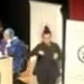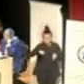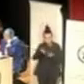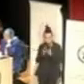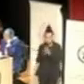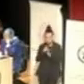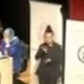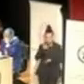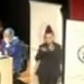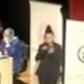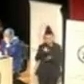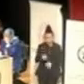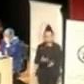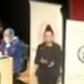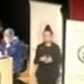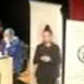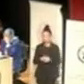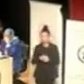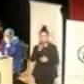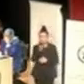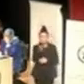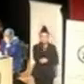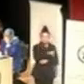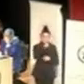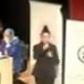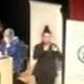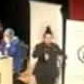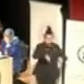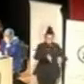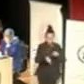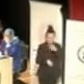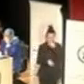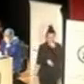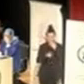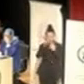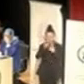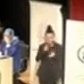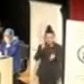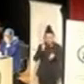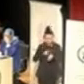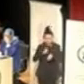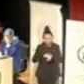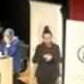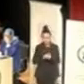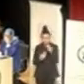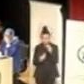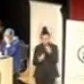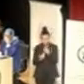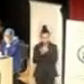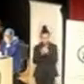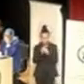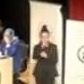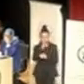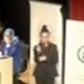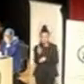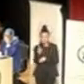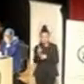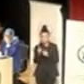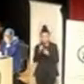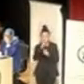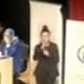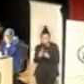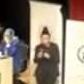bu kriterlerimizde. Yine bir başka komisyonumuz da ilk etapta ortaya çıkardığımız 100 kitabın